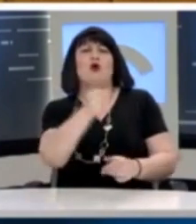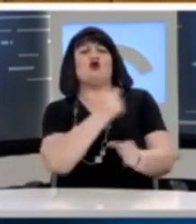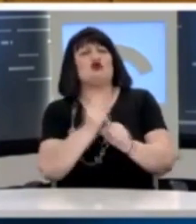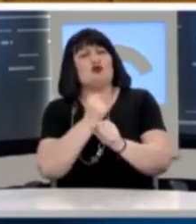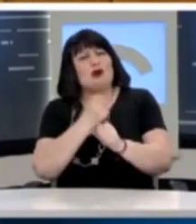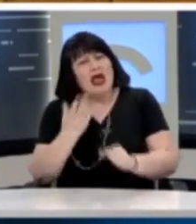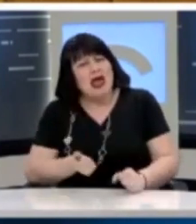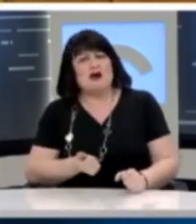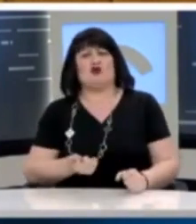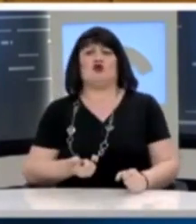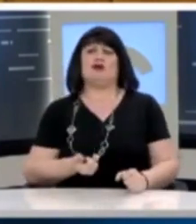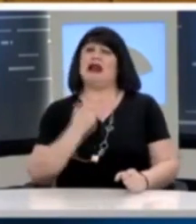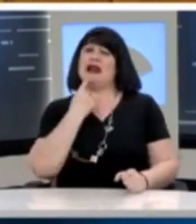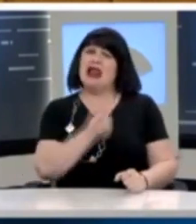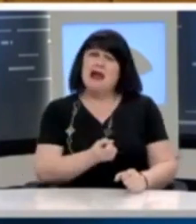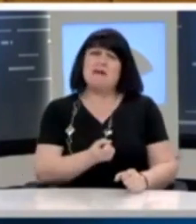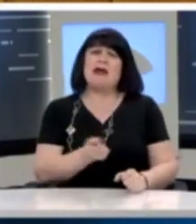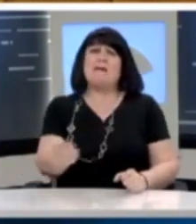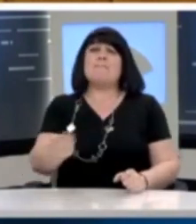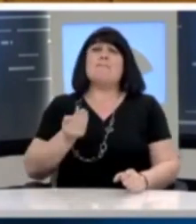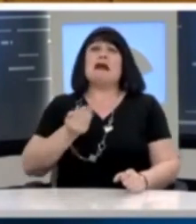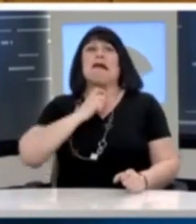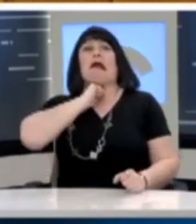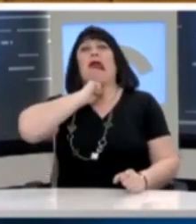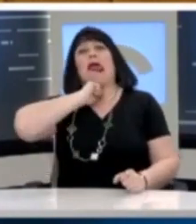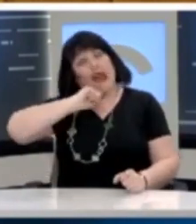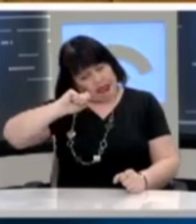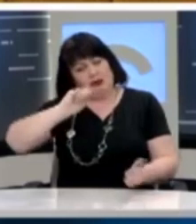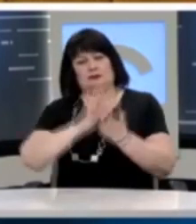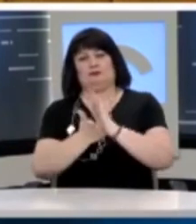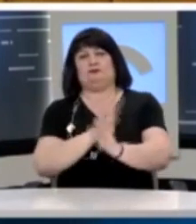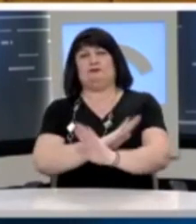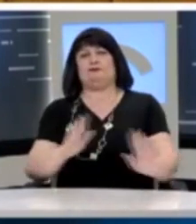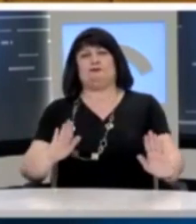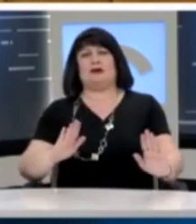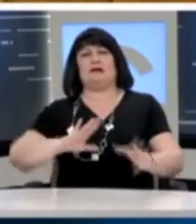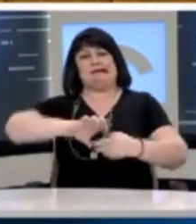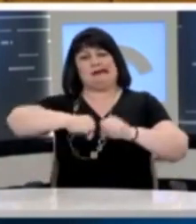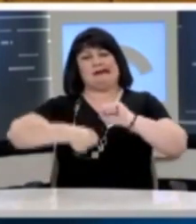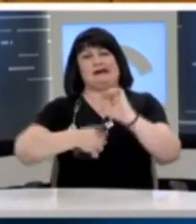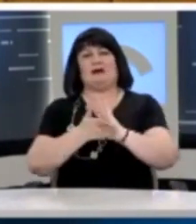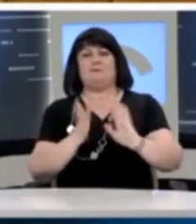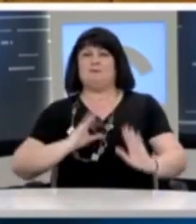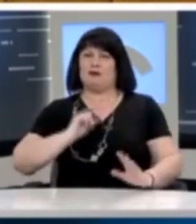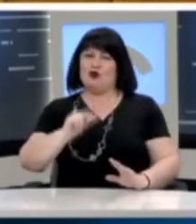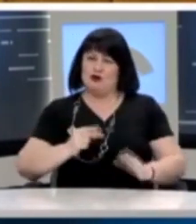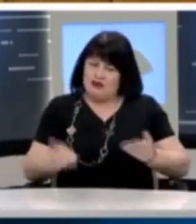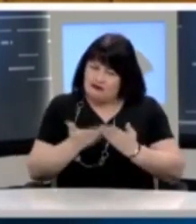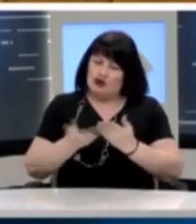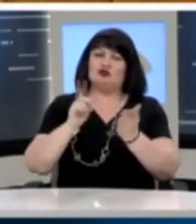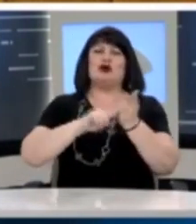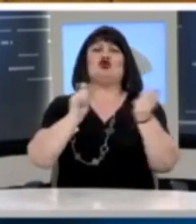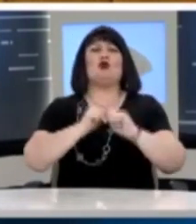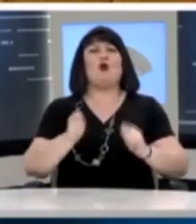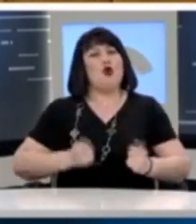του αυτοαπασχολούμενου, η οποία επισημαίνουμε ότι είναι πριν τον πνιγμό. Και πολλούς βέβαια τους έχει πνίξει. Το ίδιο θα κάνουμε και με τις